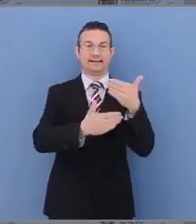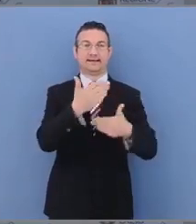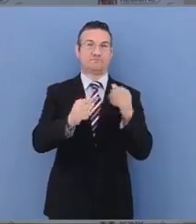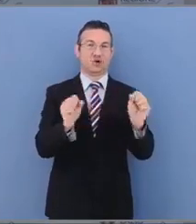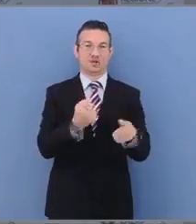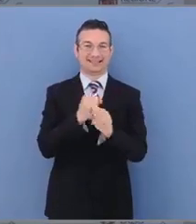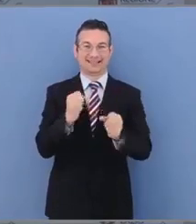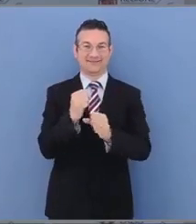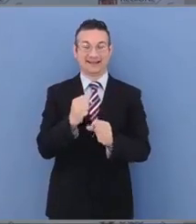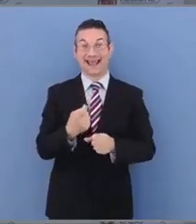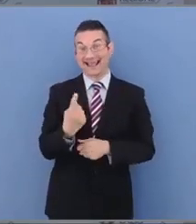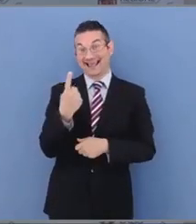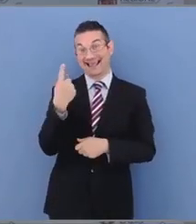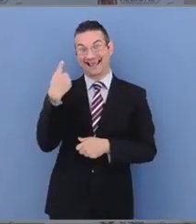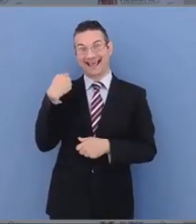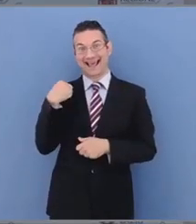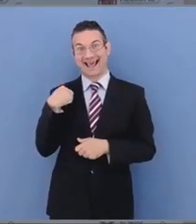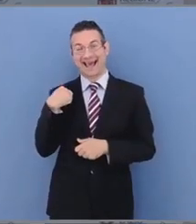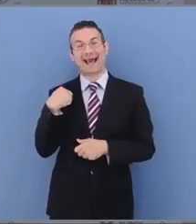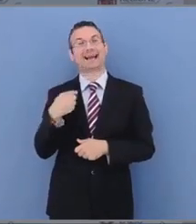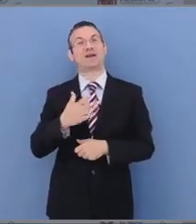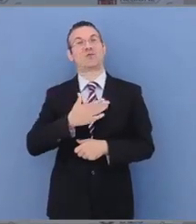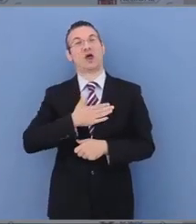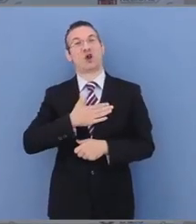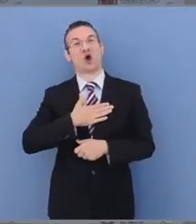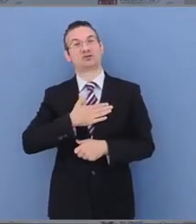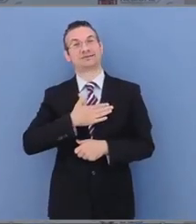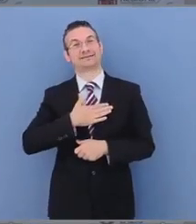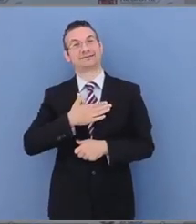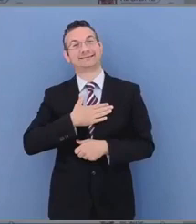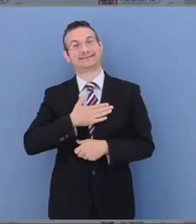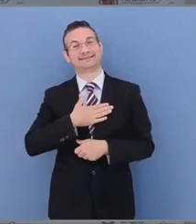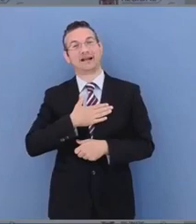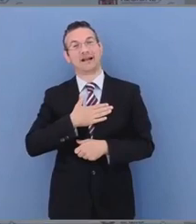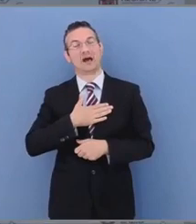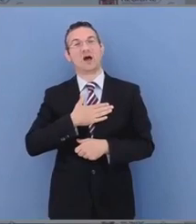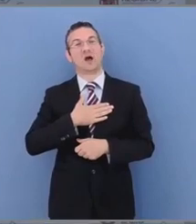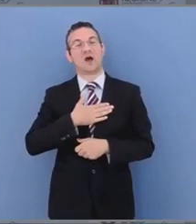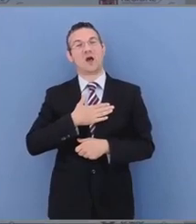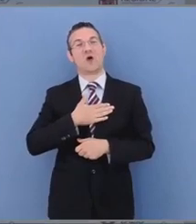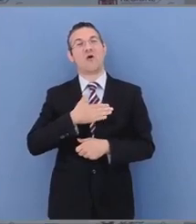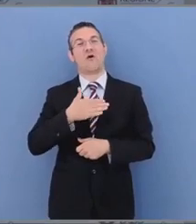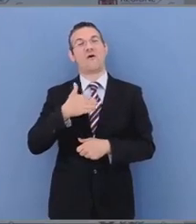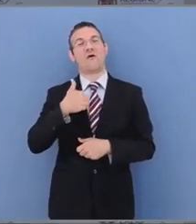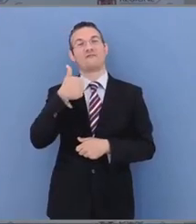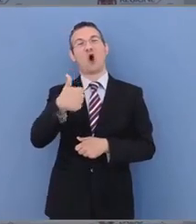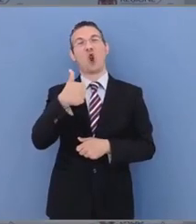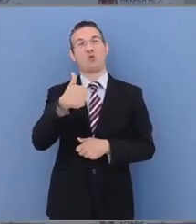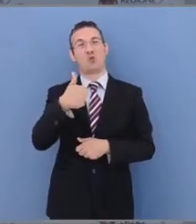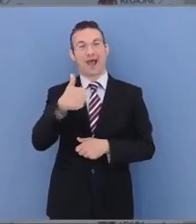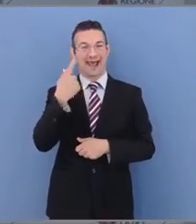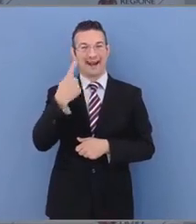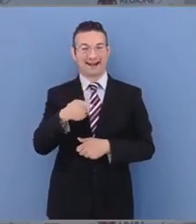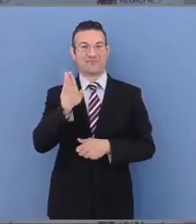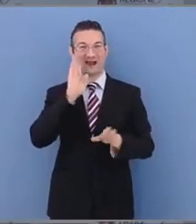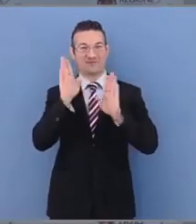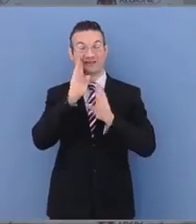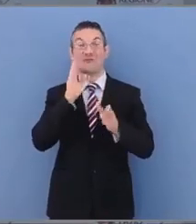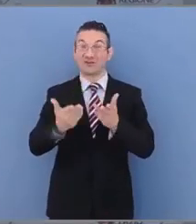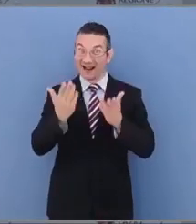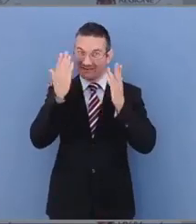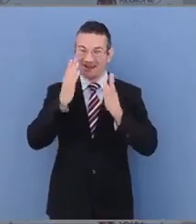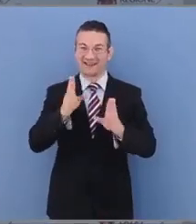una nostra follower, diciamo così, su Facebook, perché siamo finalmente anche su Facebook per vedere e toccare con